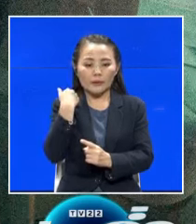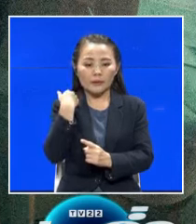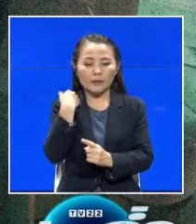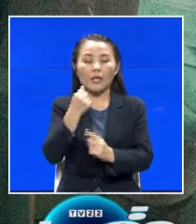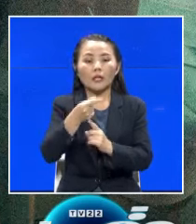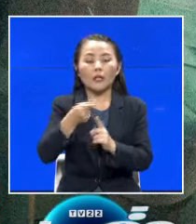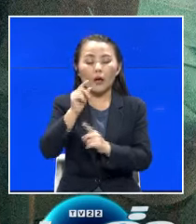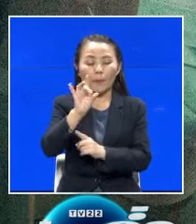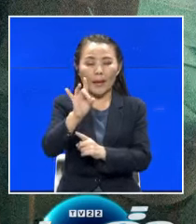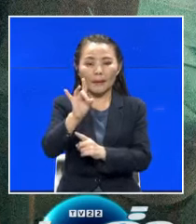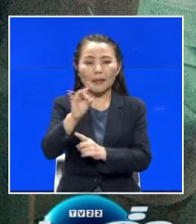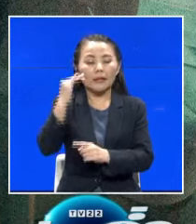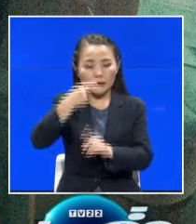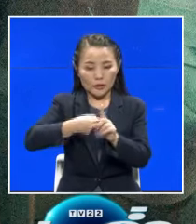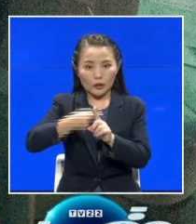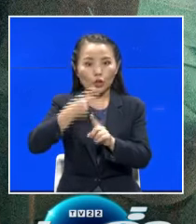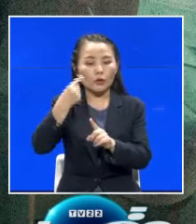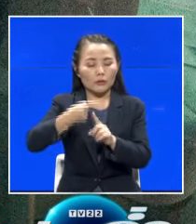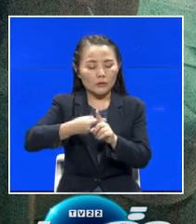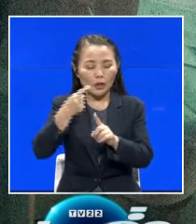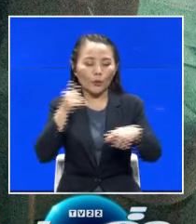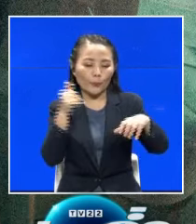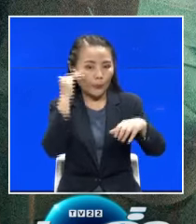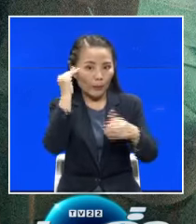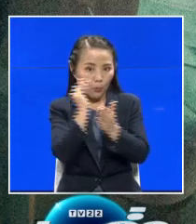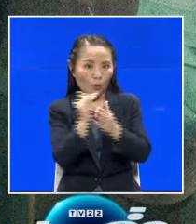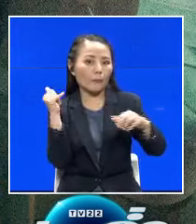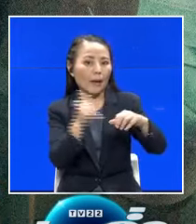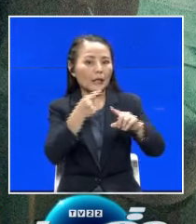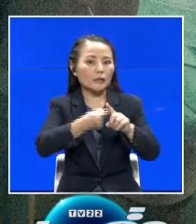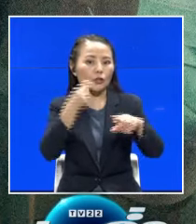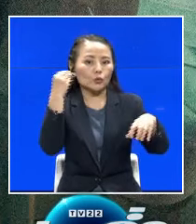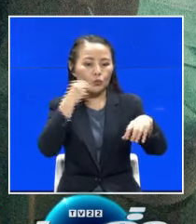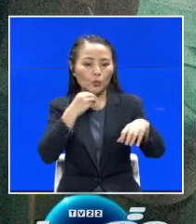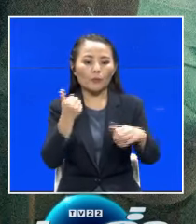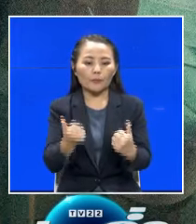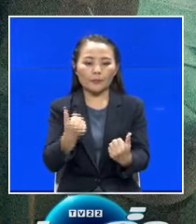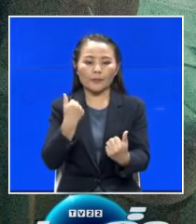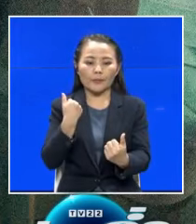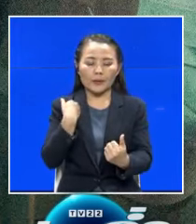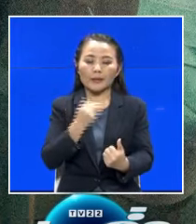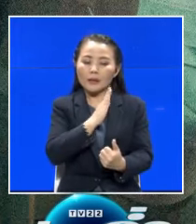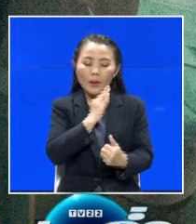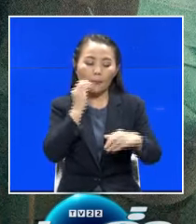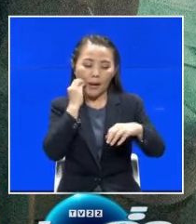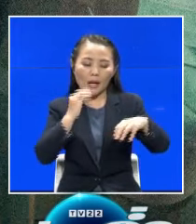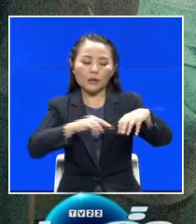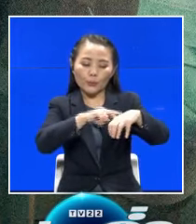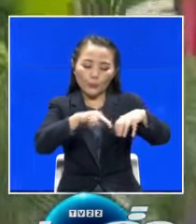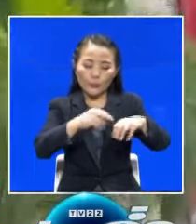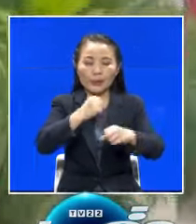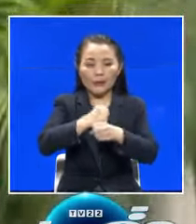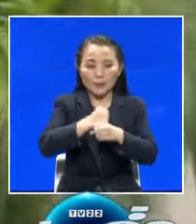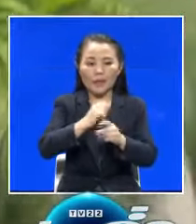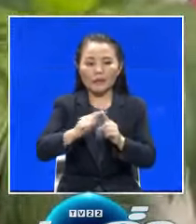หรือหัวหน้าสถานีตำรวจทุกเดือนแล้วทั้งนี้นะคะก็ยังกำหนดให้ดำเนินการสอดส่องยังที่พักอาศัยหรือสถานที่ทำงาน